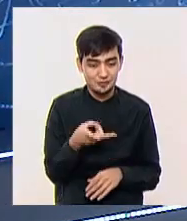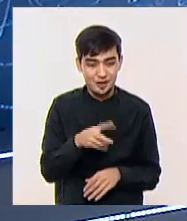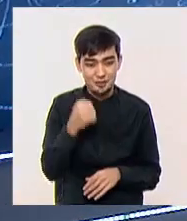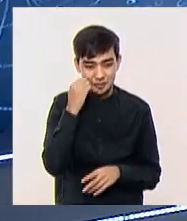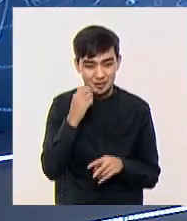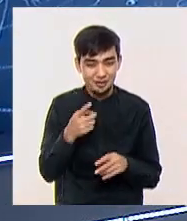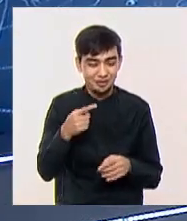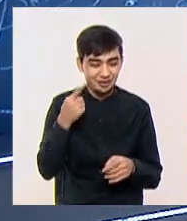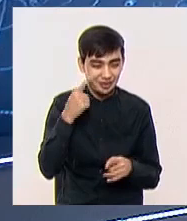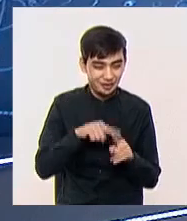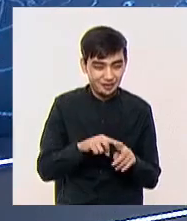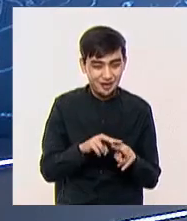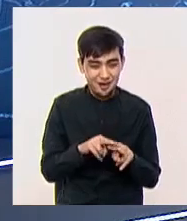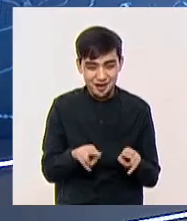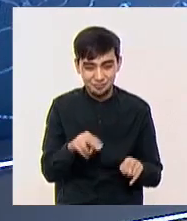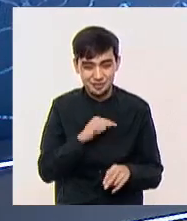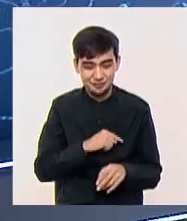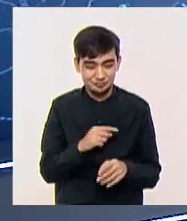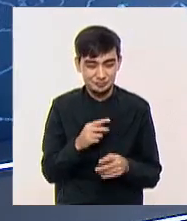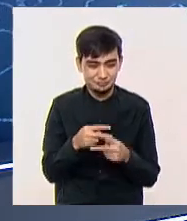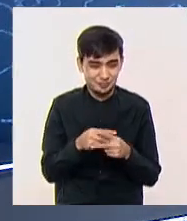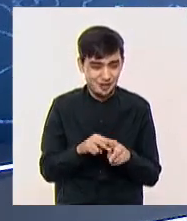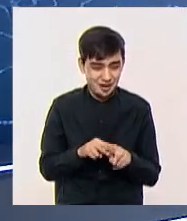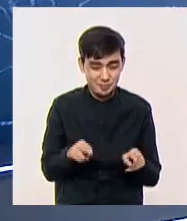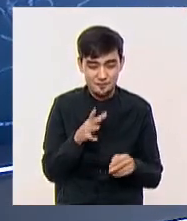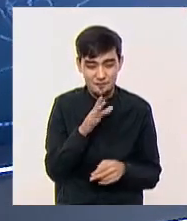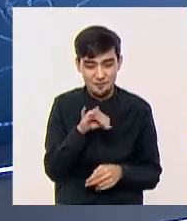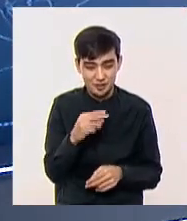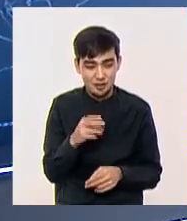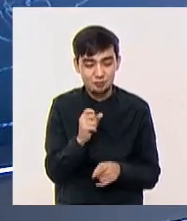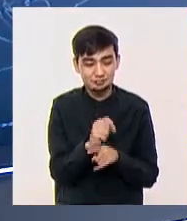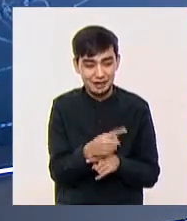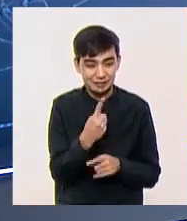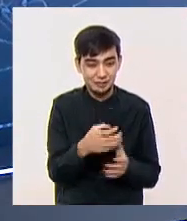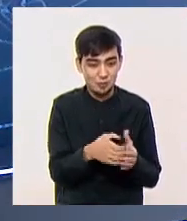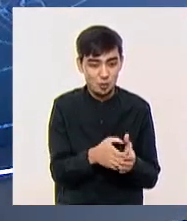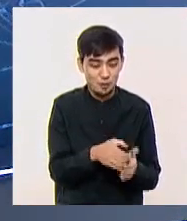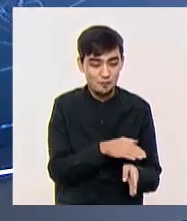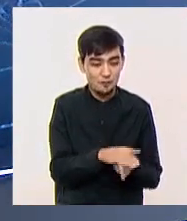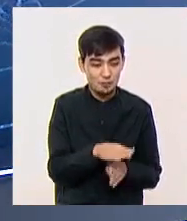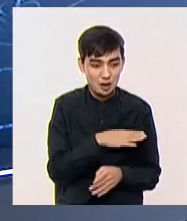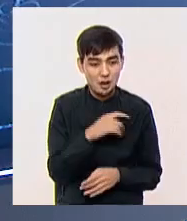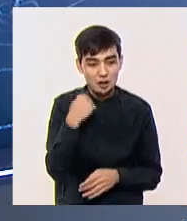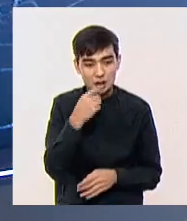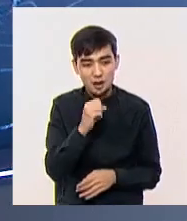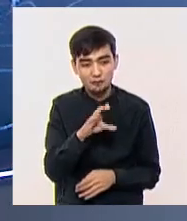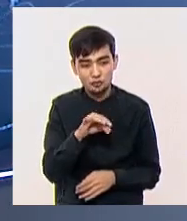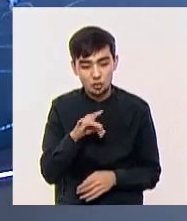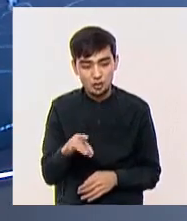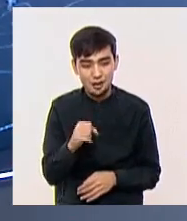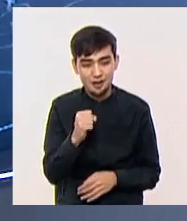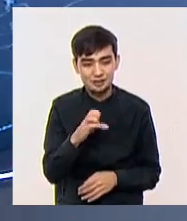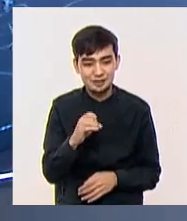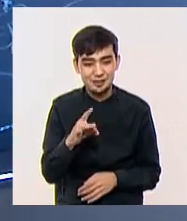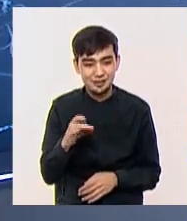ескерткіштің де техникалық ерекшеліктерінде айырмашылық жоқ, тіпті тапсырысты бір компания орындаған. Ал автор мүсінші